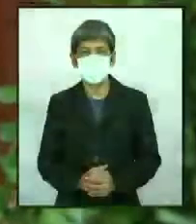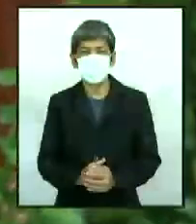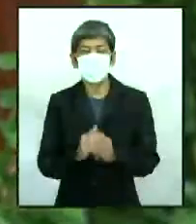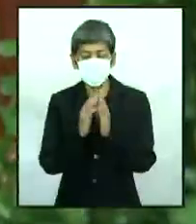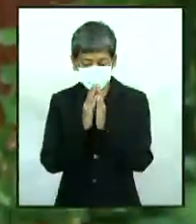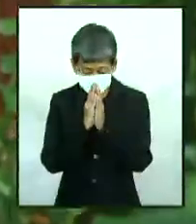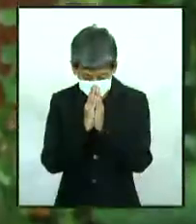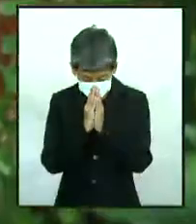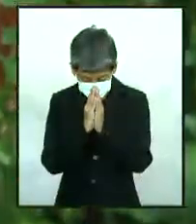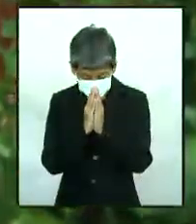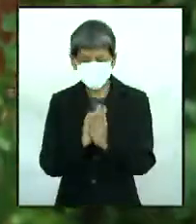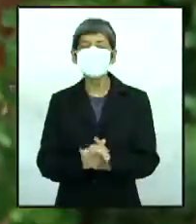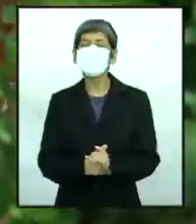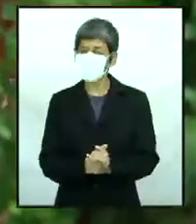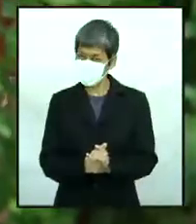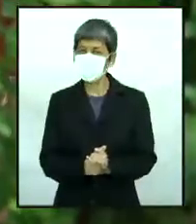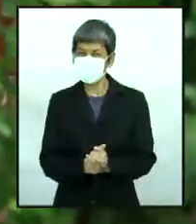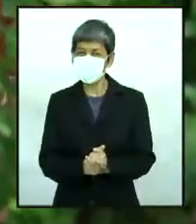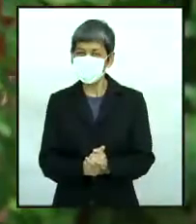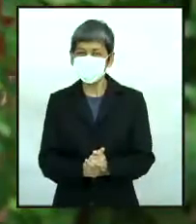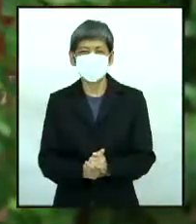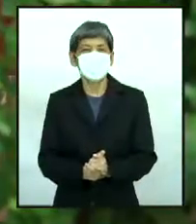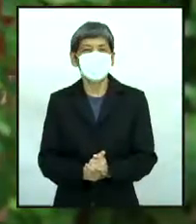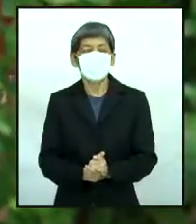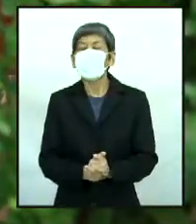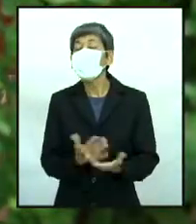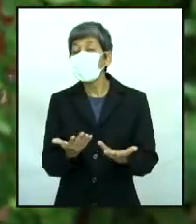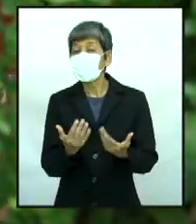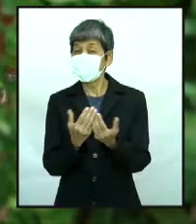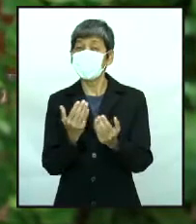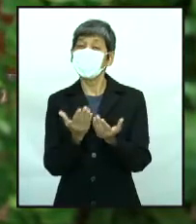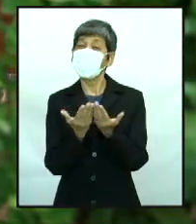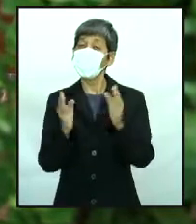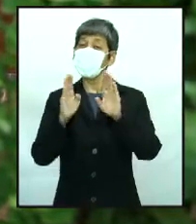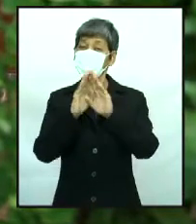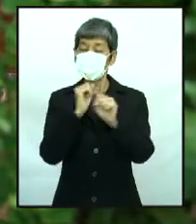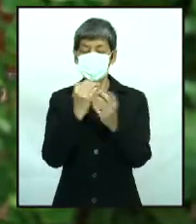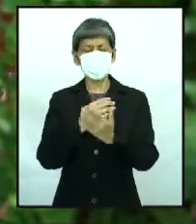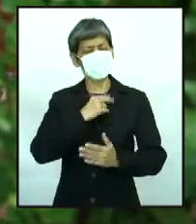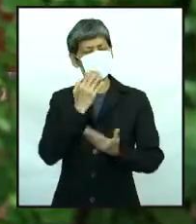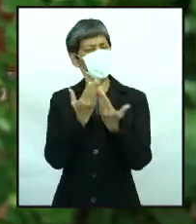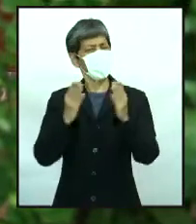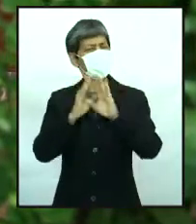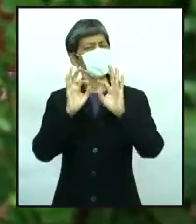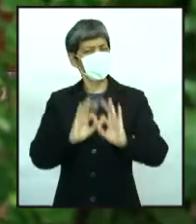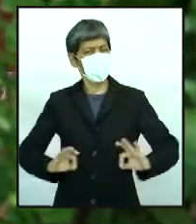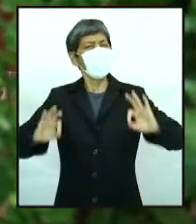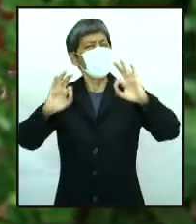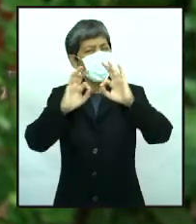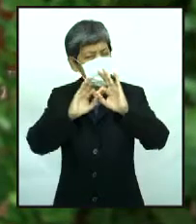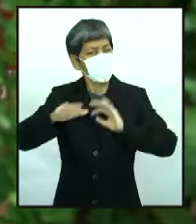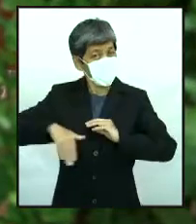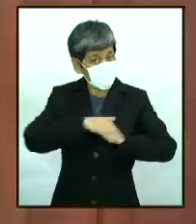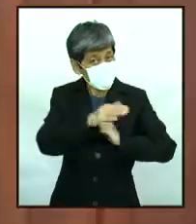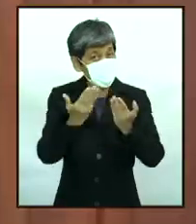สวัสดีค่ะยินดีต้อนรับเข้าสู่รายการนะคะถ้าต้องพูดถึงสถาบันครอบครัวถือว่าเป็นสถาบันที่สำคัญของพวกเราทุก